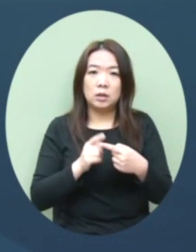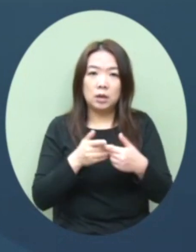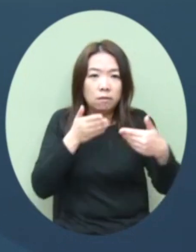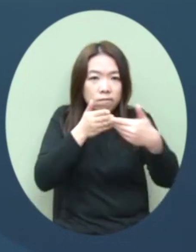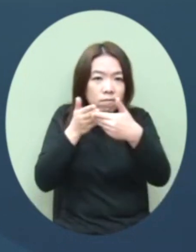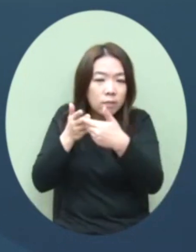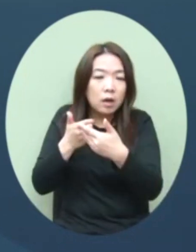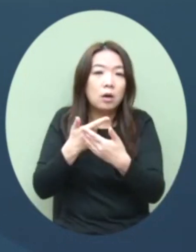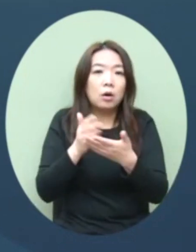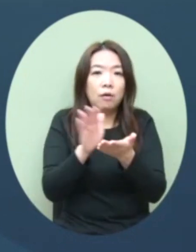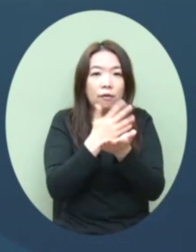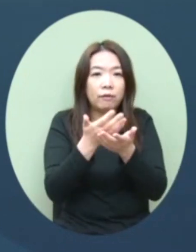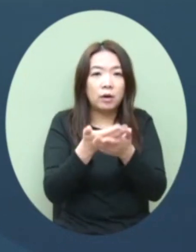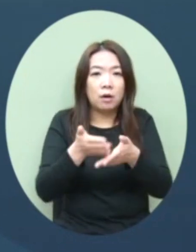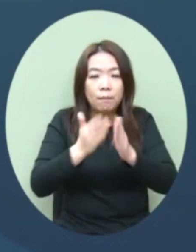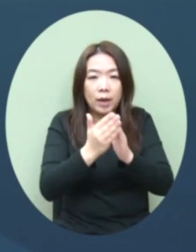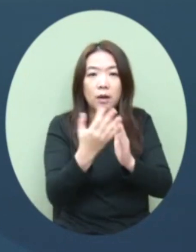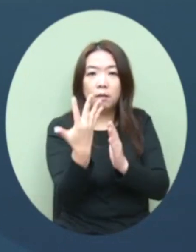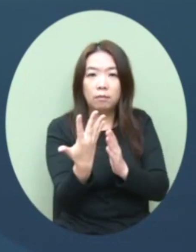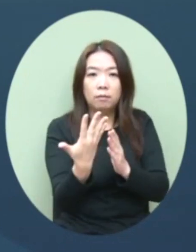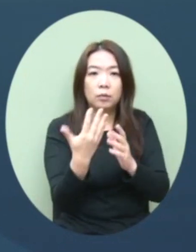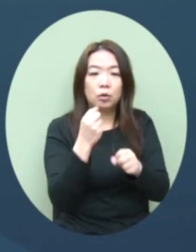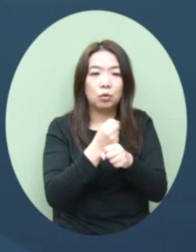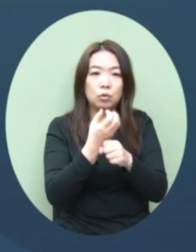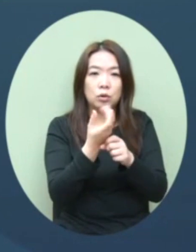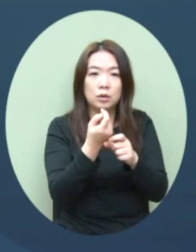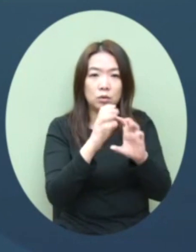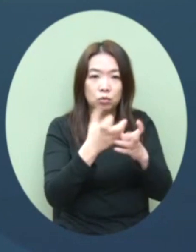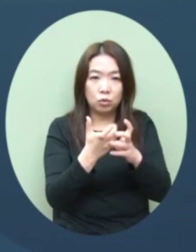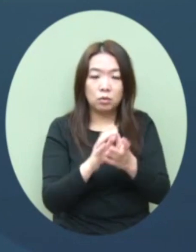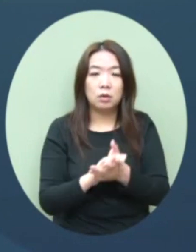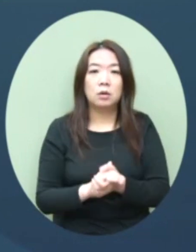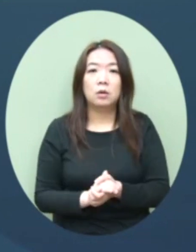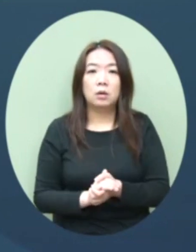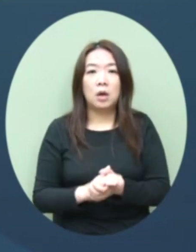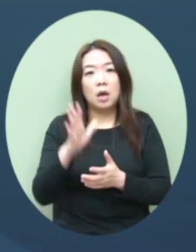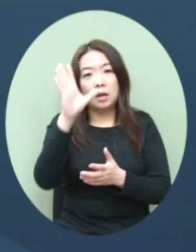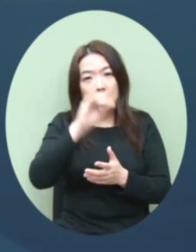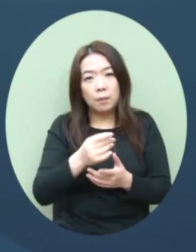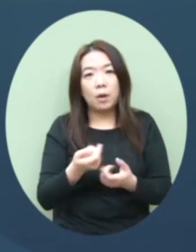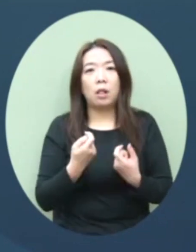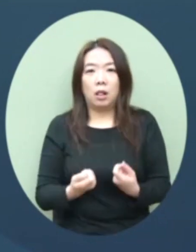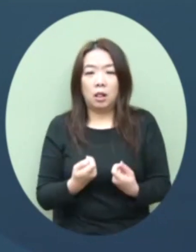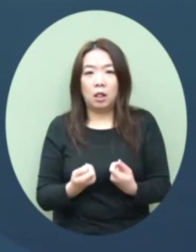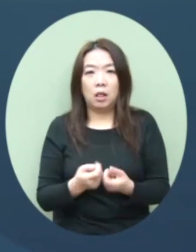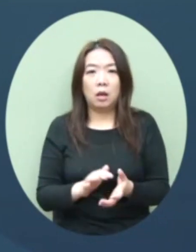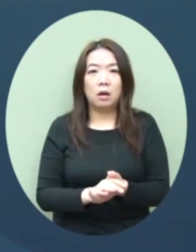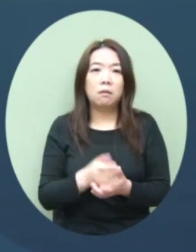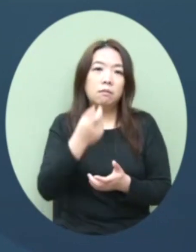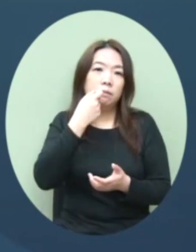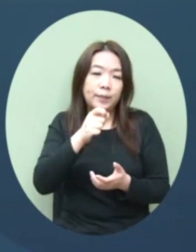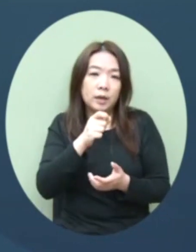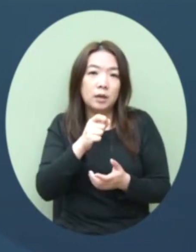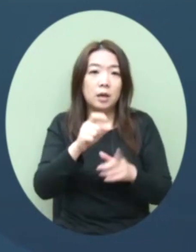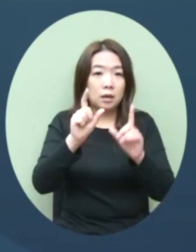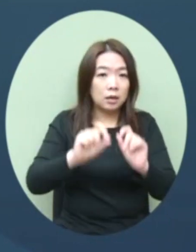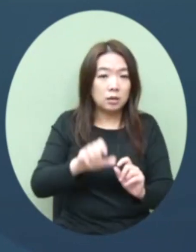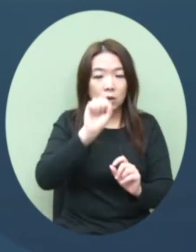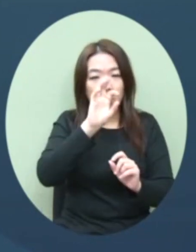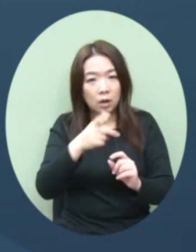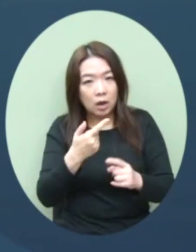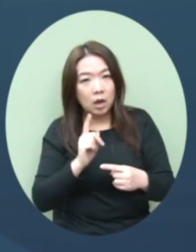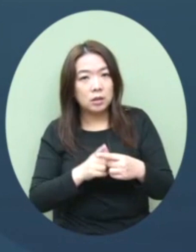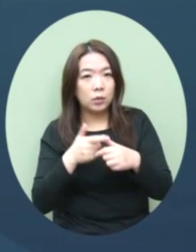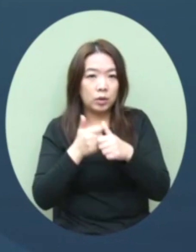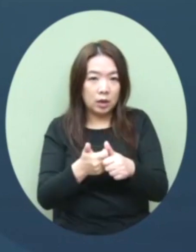五個工作小組當晚他當然只能夠很籠統告訴大家我們都會